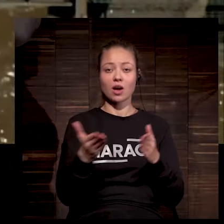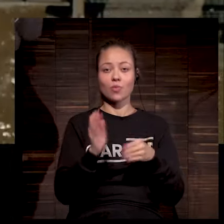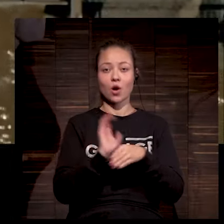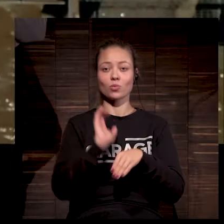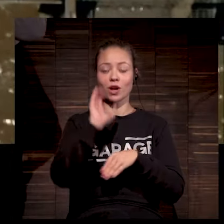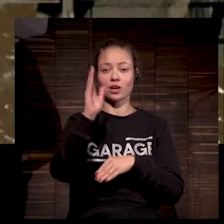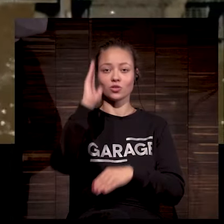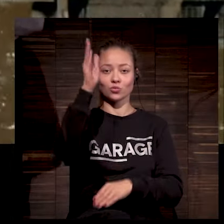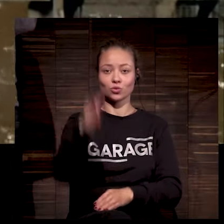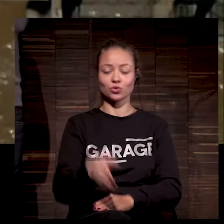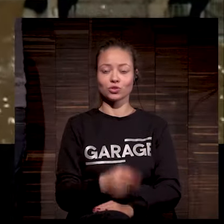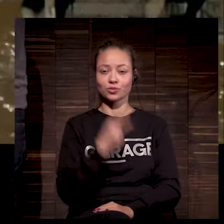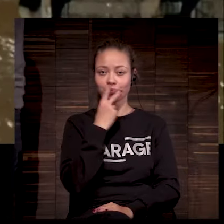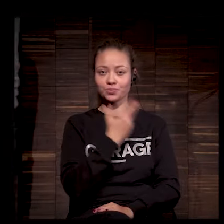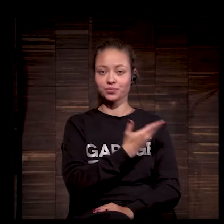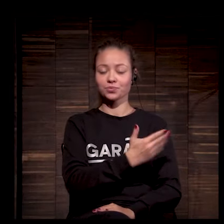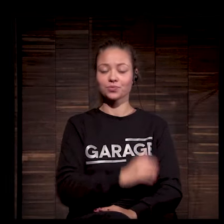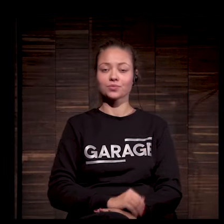проектом